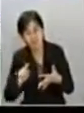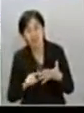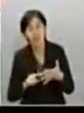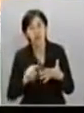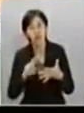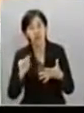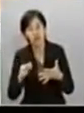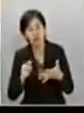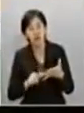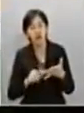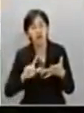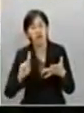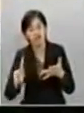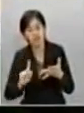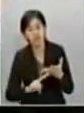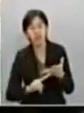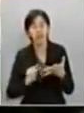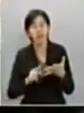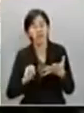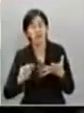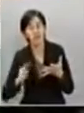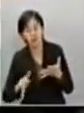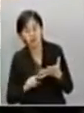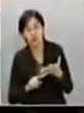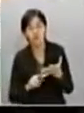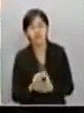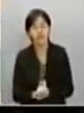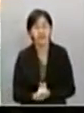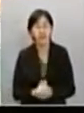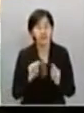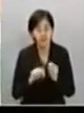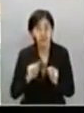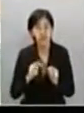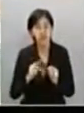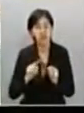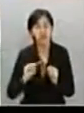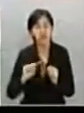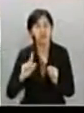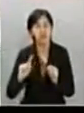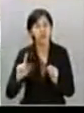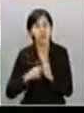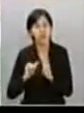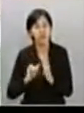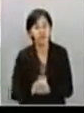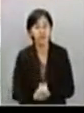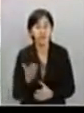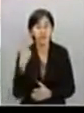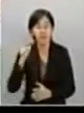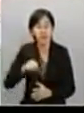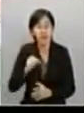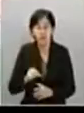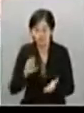องตำบลชัยเกษมและตำบลทองมงคลรวมไปถึงตำบลธงชัยด้วยนะครับซึ่งก่อนหน้านี้ตำบลธงชัยเนี่ยเป็นพื้นที่ตกสำ